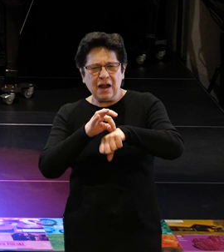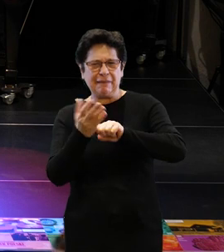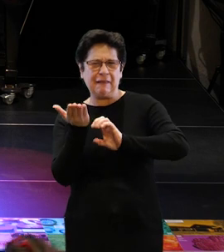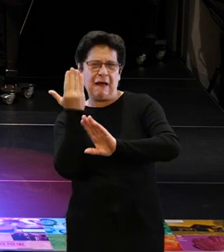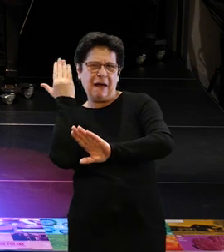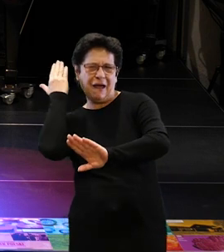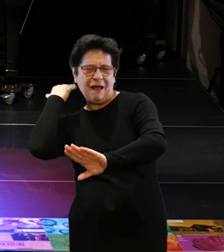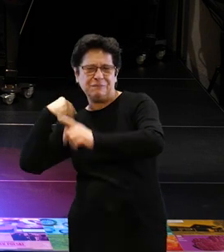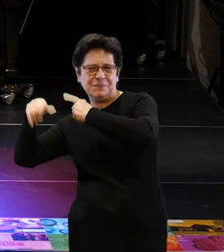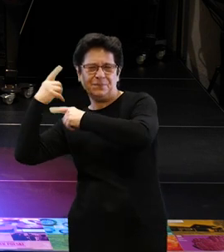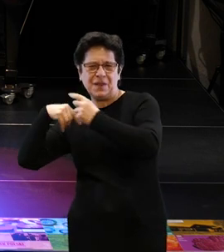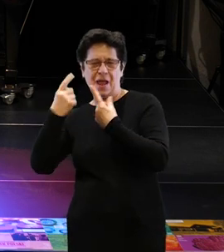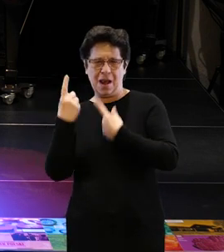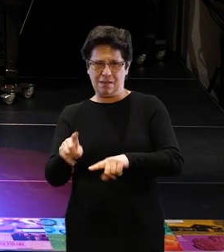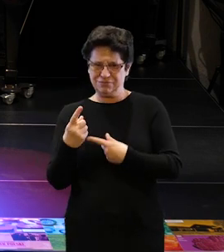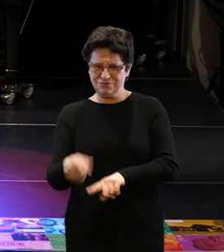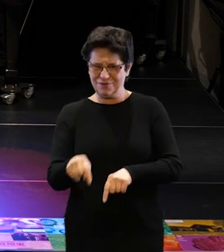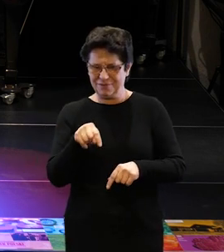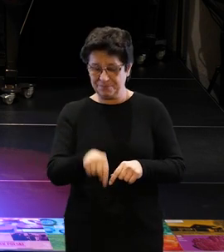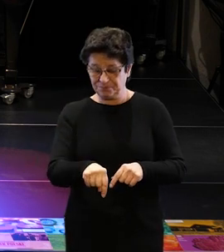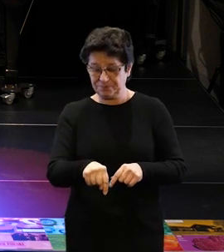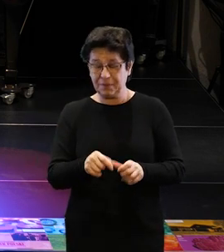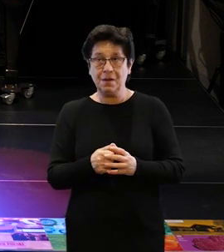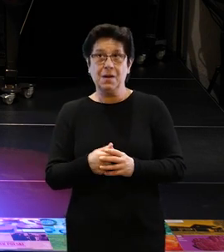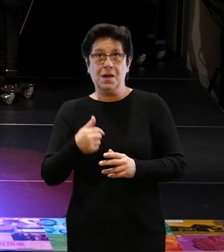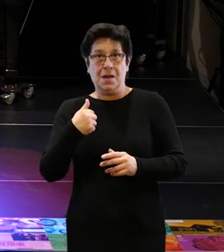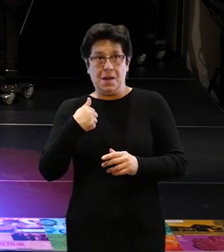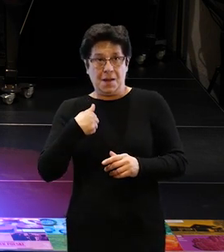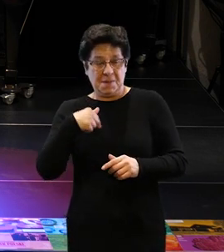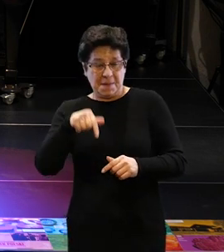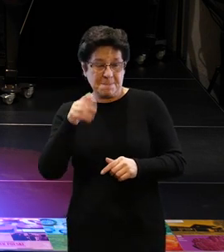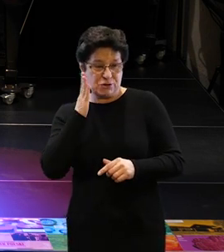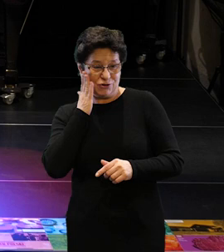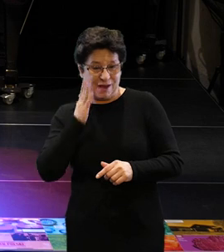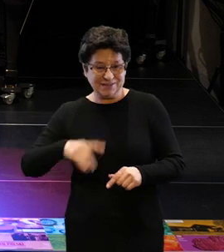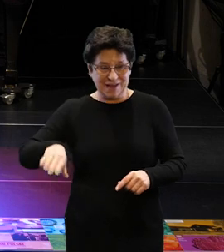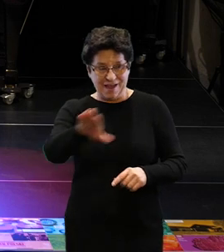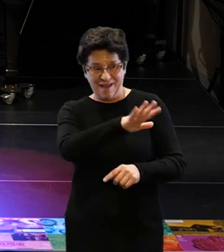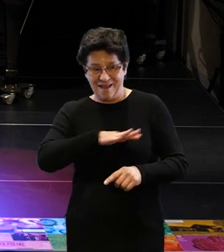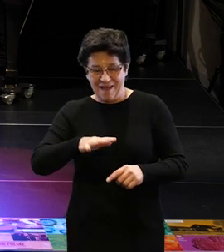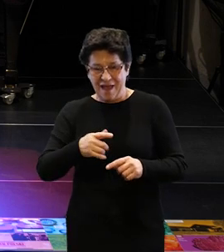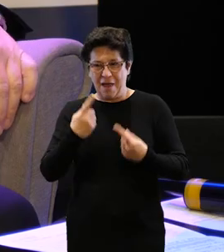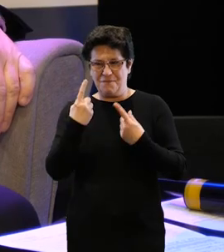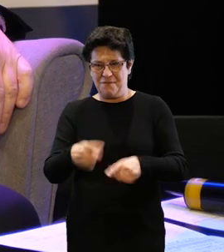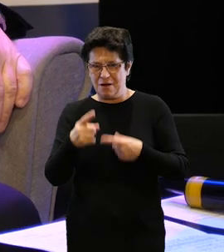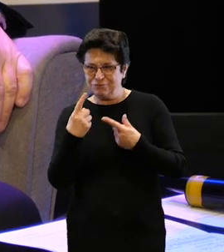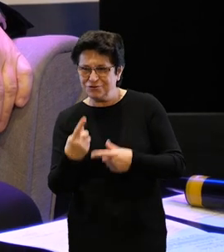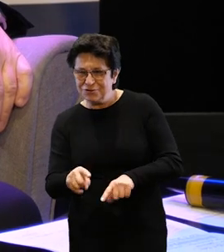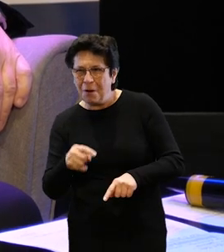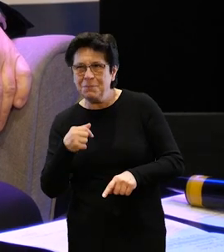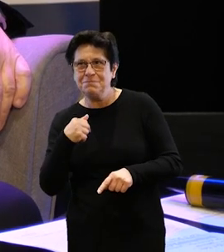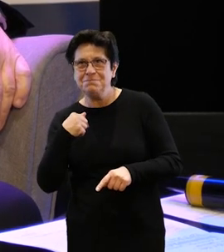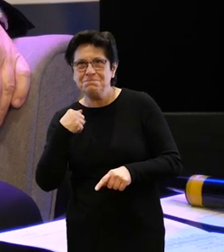Leszna No tak się złożyło że od pewnego czasu mieszkańcy Leszna są bardzo gruntownie edow jeżeli